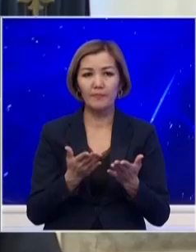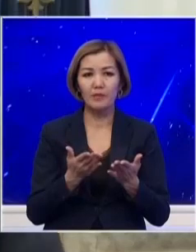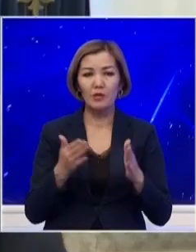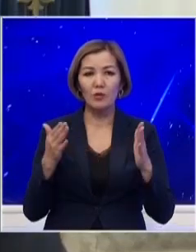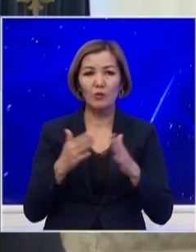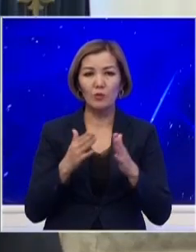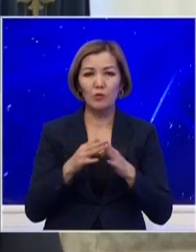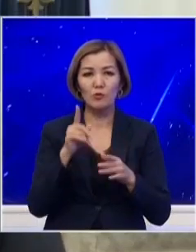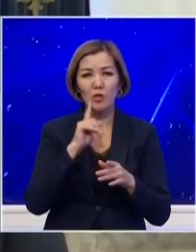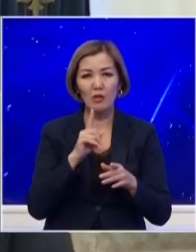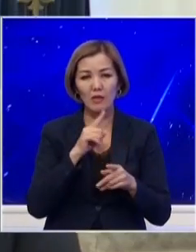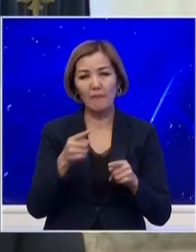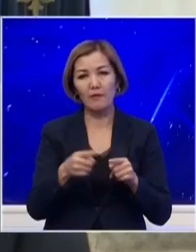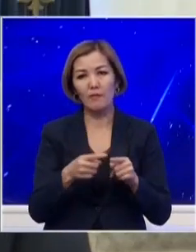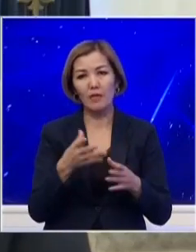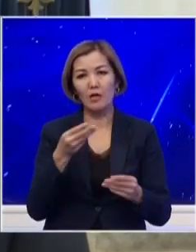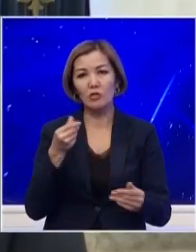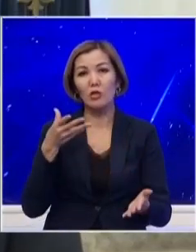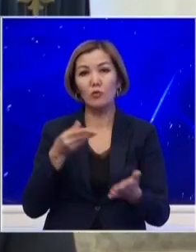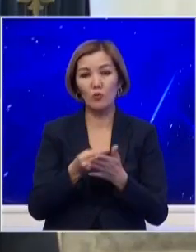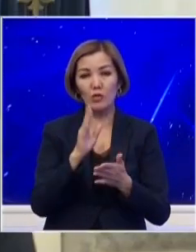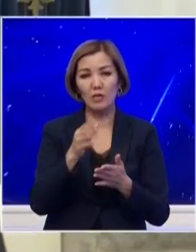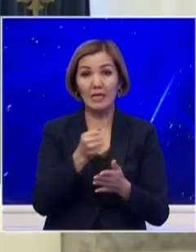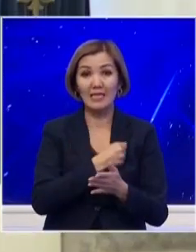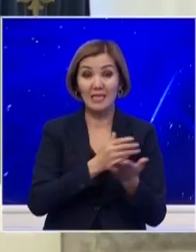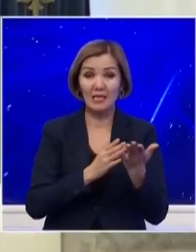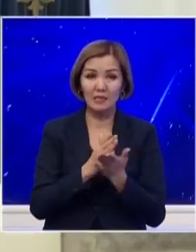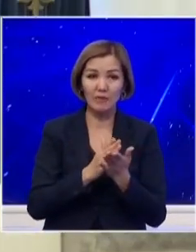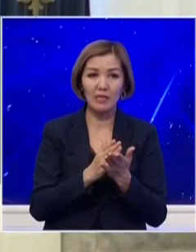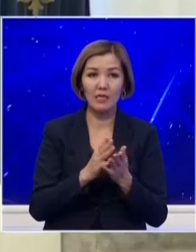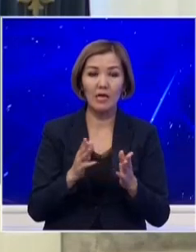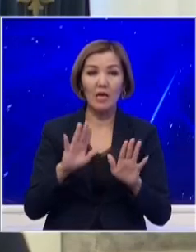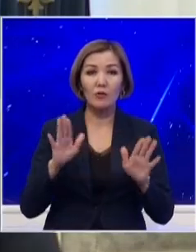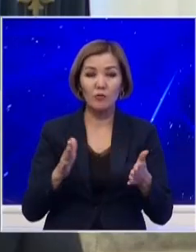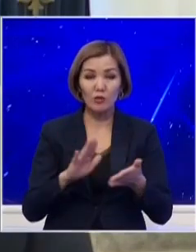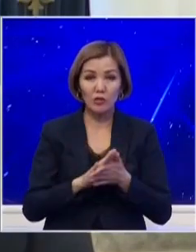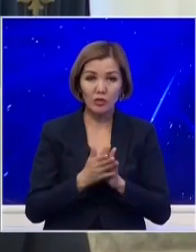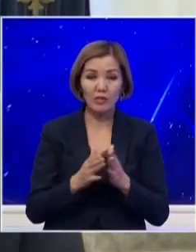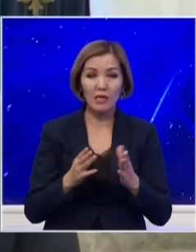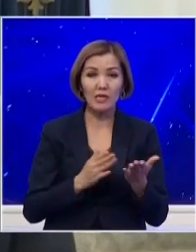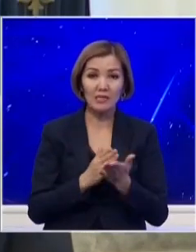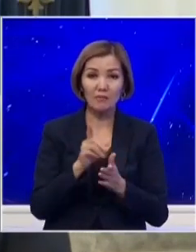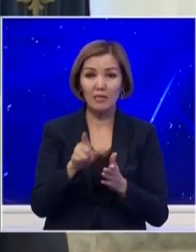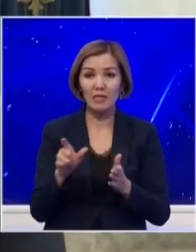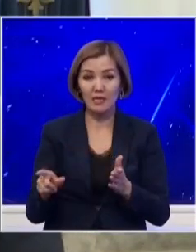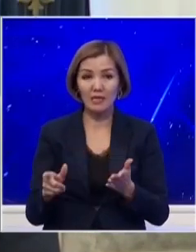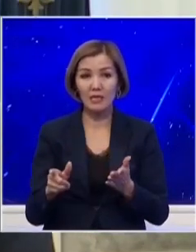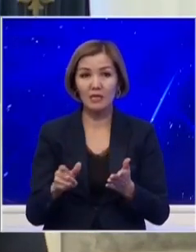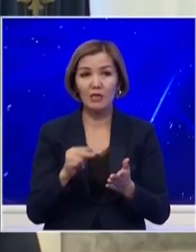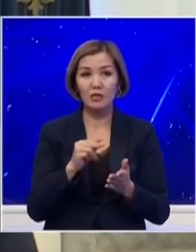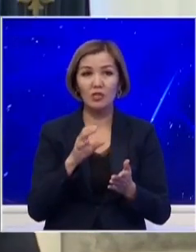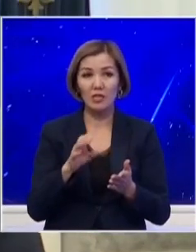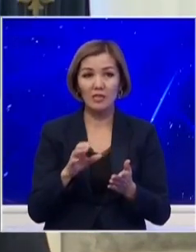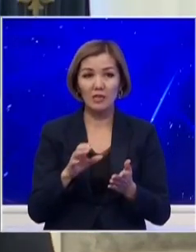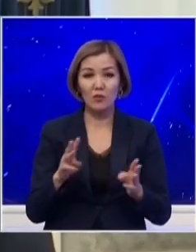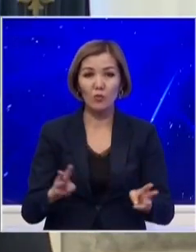үй жалдап тұру үшін ақшасын төленеді әскери қызметкерлерге. Ал мынау арнайы жаңағы чиндағылар, мынау